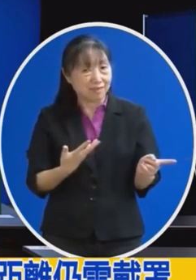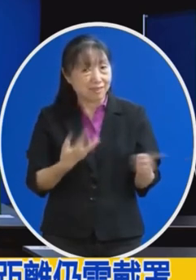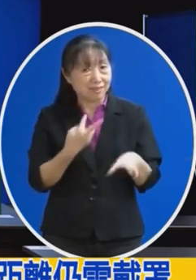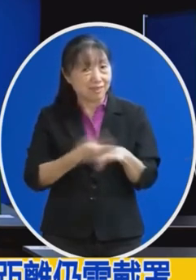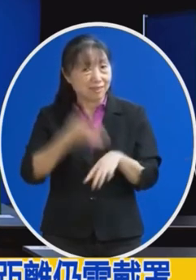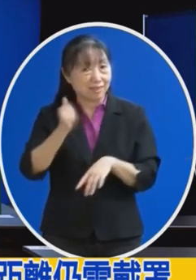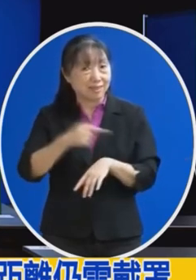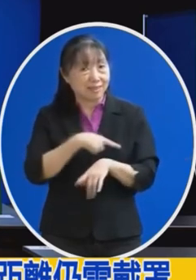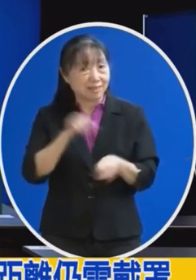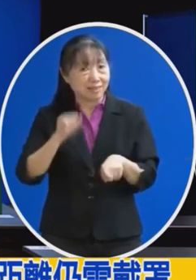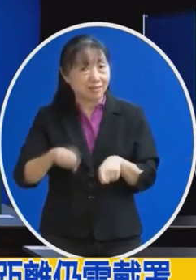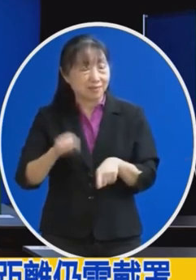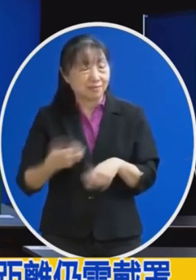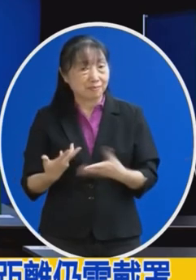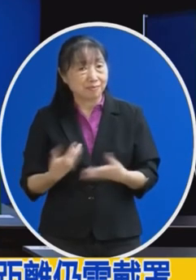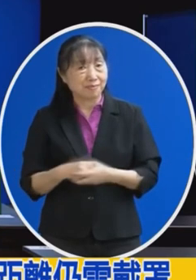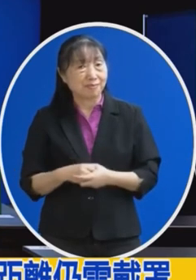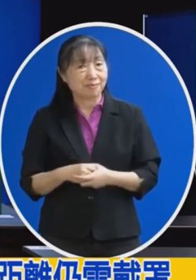谢谢。